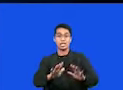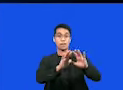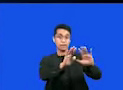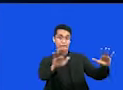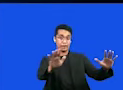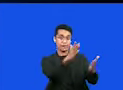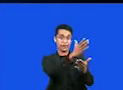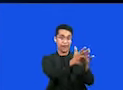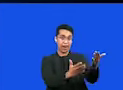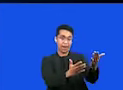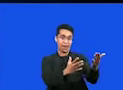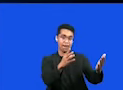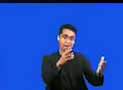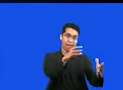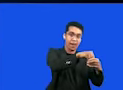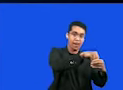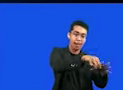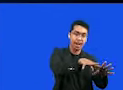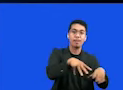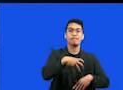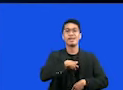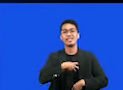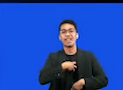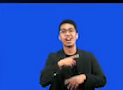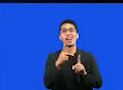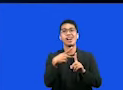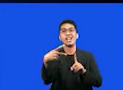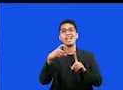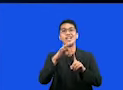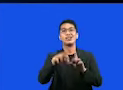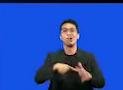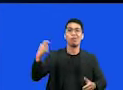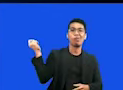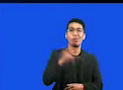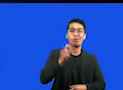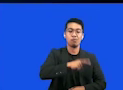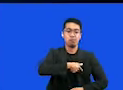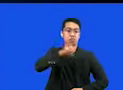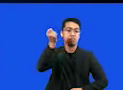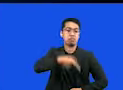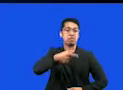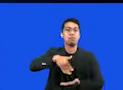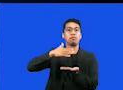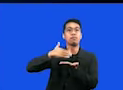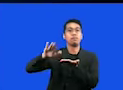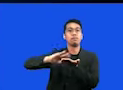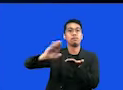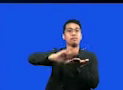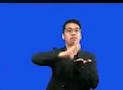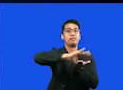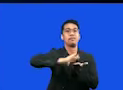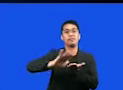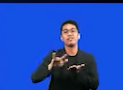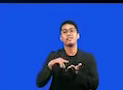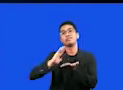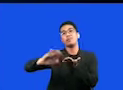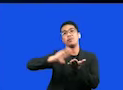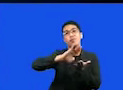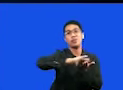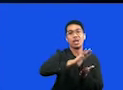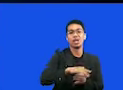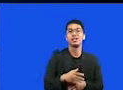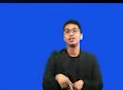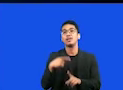dihinggapi mental hedonis sehingga malas bekerja sifatnya konsumtif nah seperti itu lalu